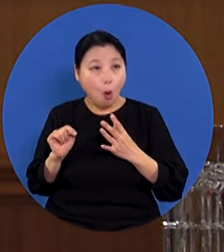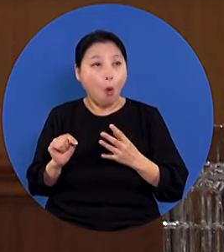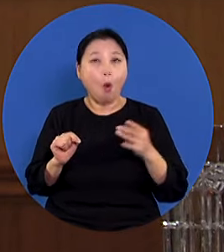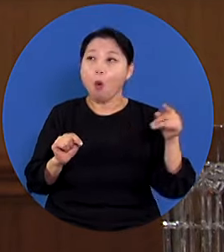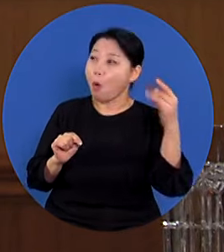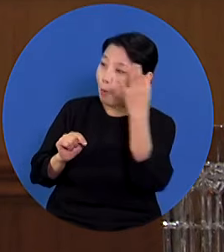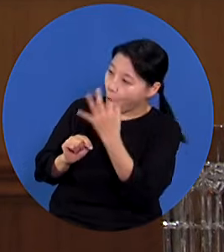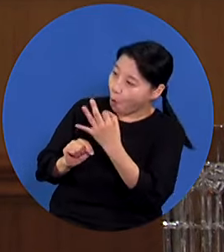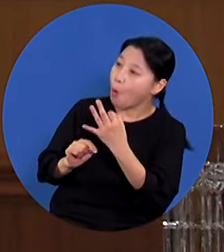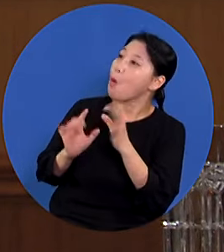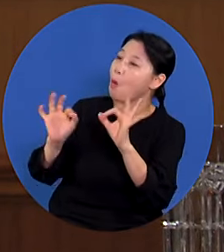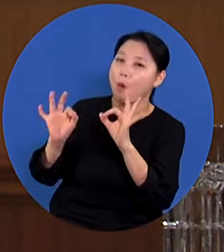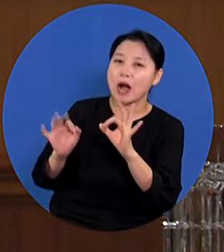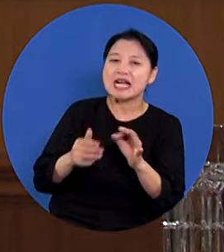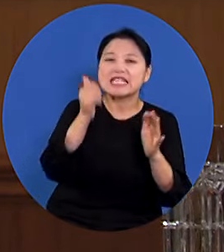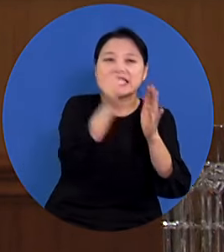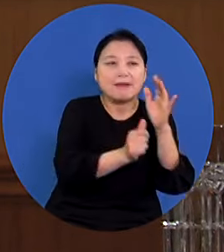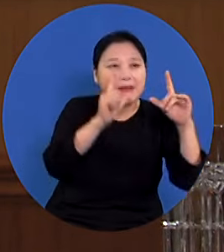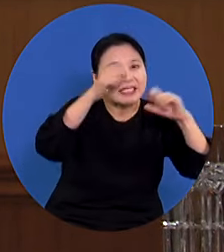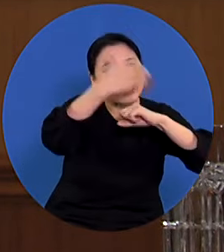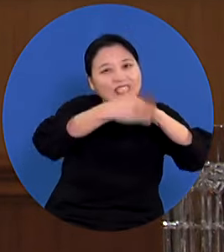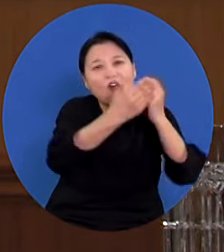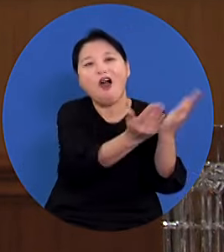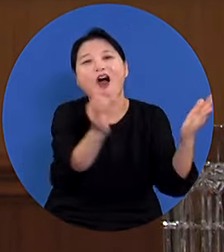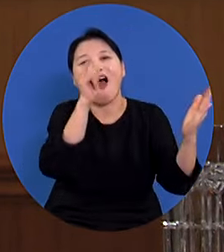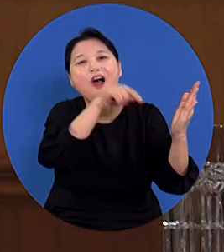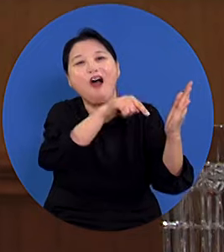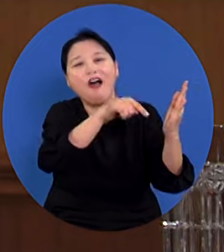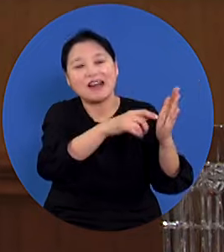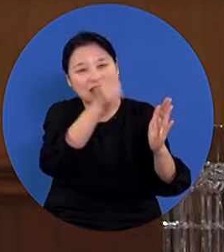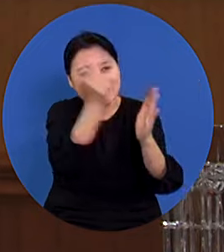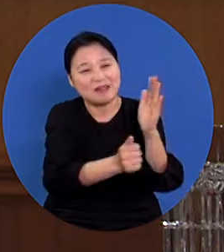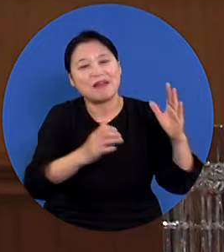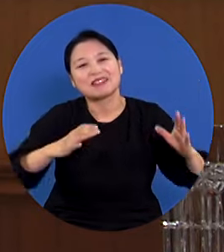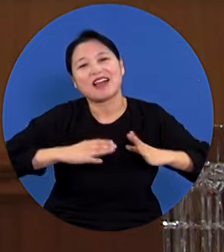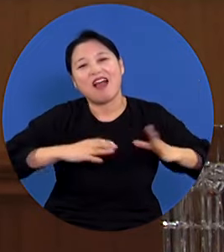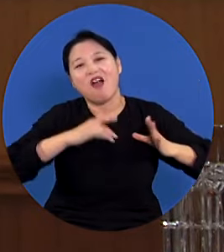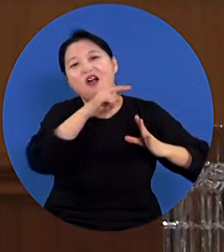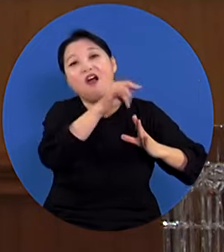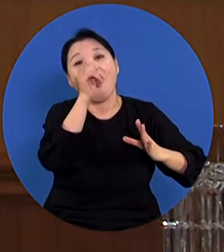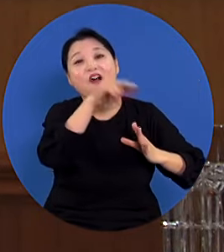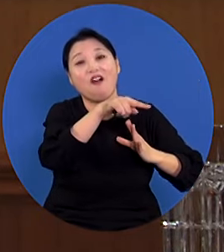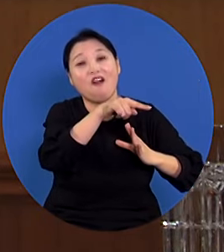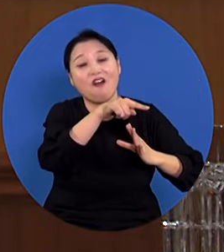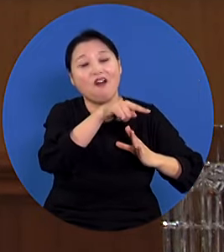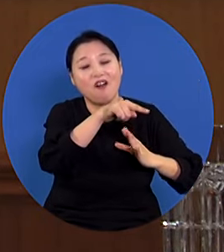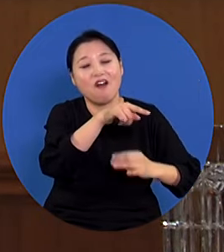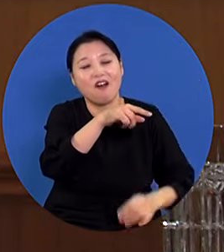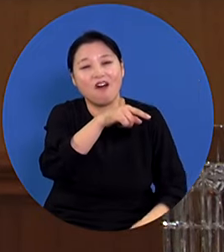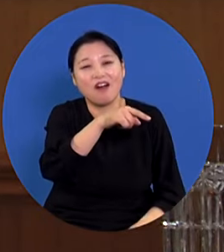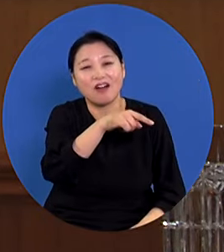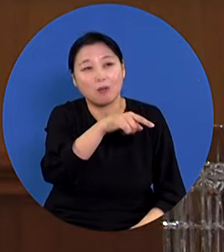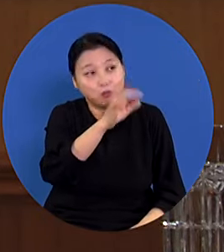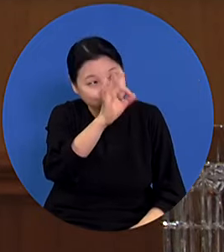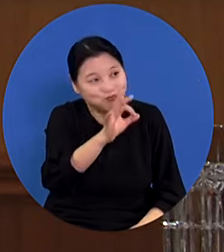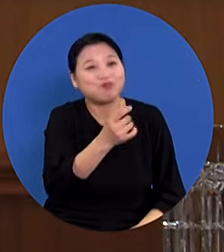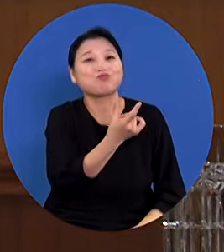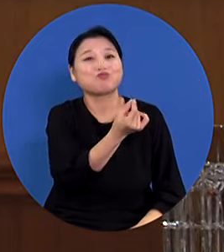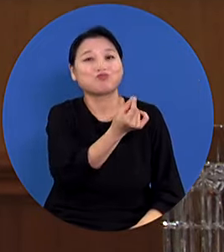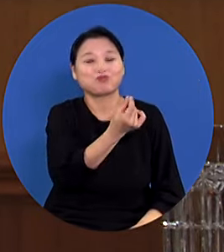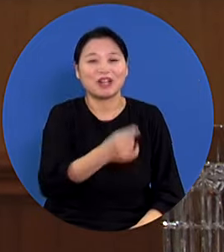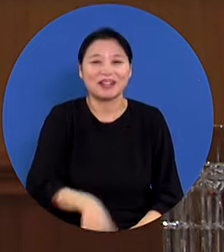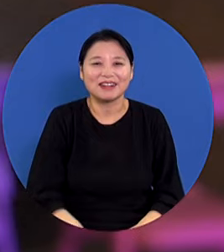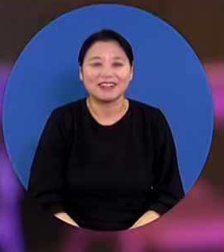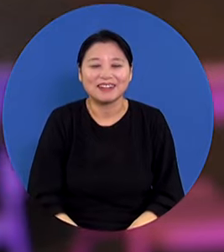영감을 받아서 기업 안에서 실패 사진전도 하고 예, 실패 자랑하는 그런 예. 것도 하고 예. 이런 걸 하더라고요. 예.